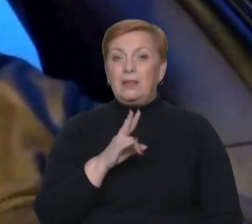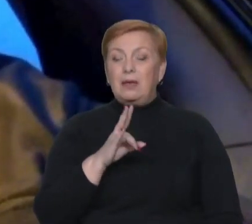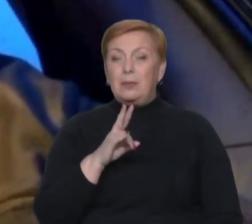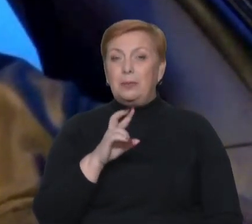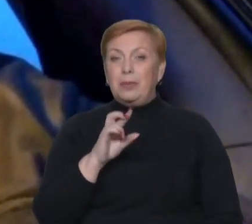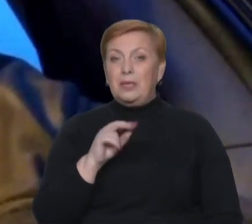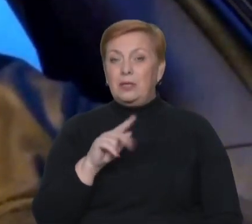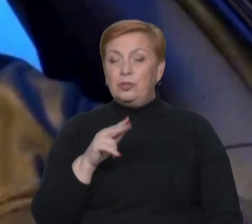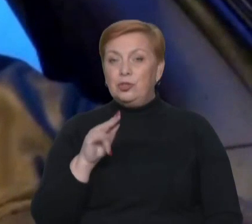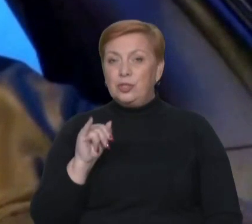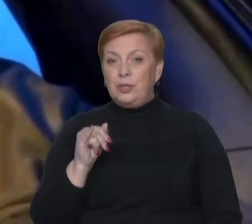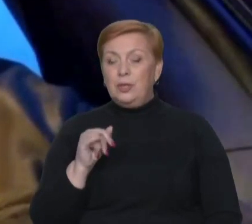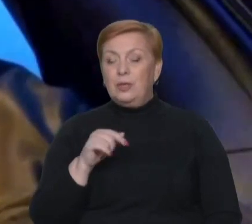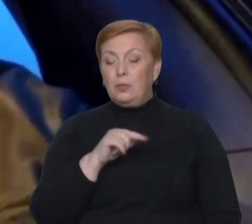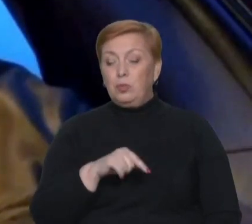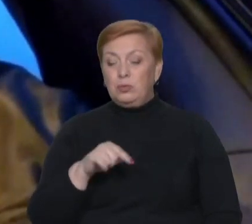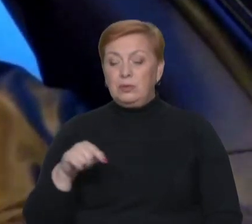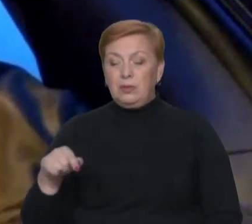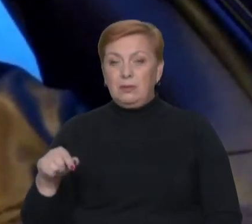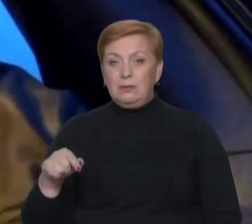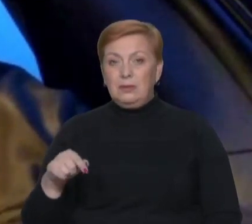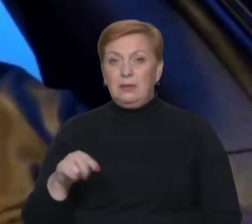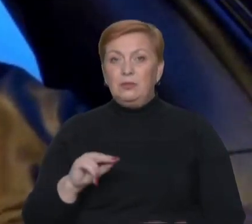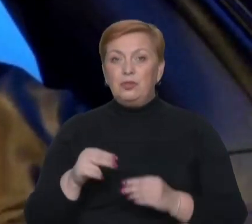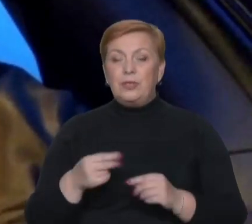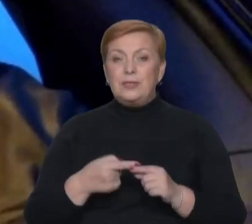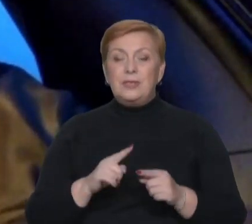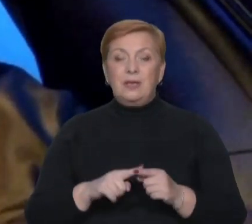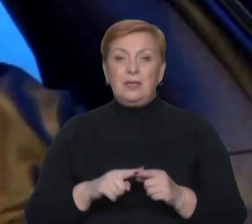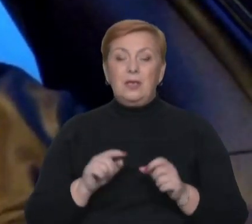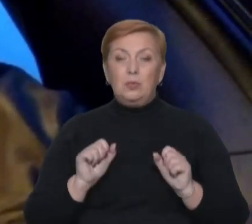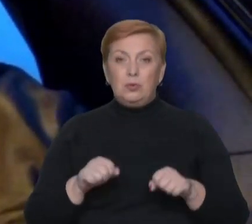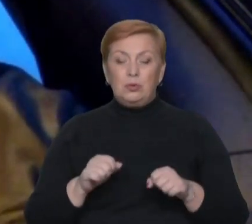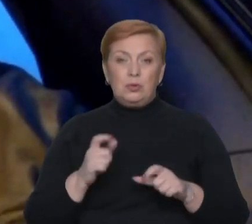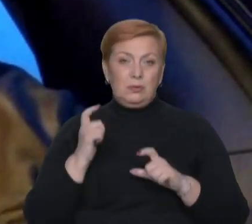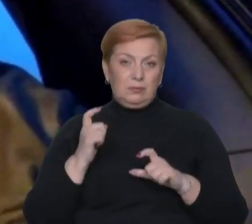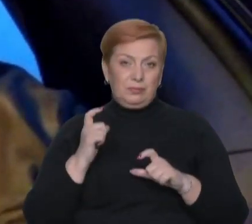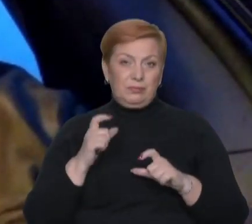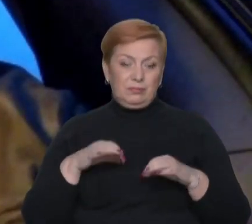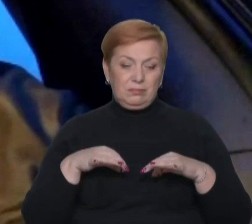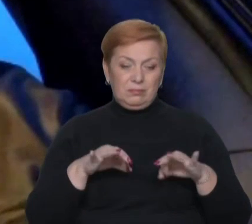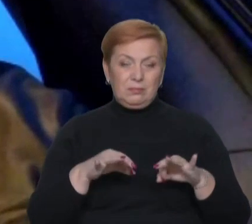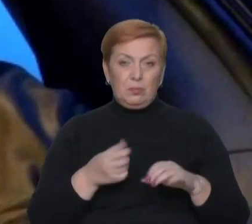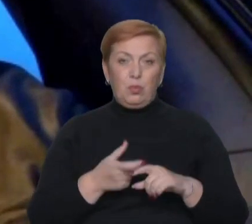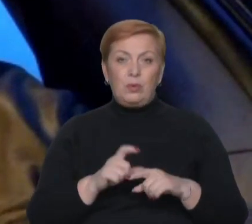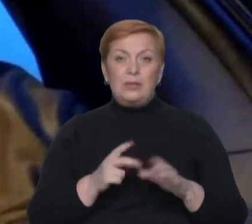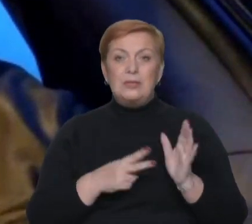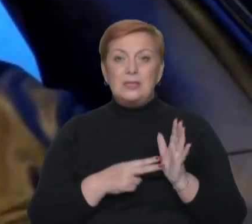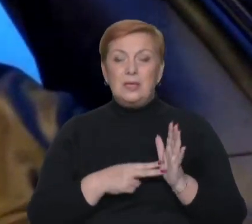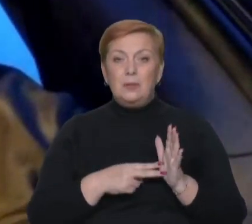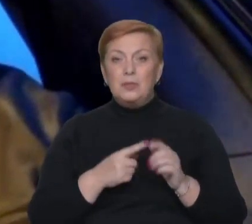пропуску через які мають можливість перетинати кордон вантажівки понад 75ся